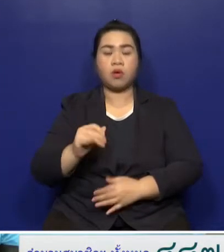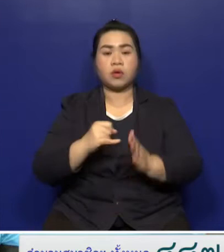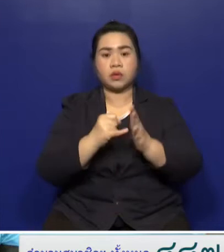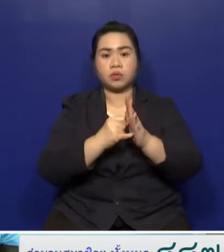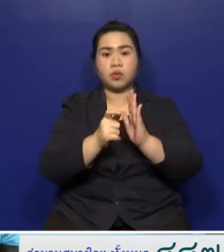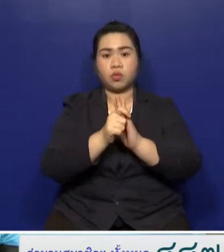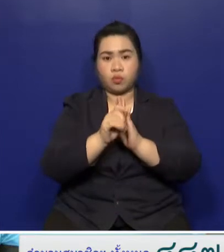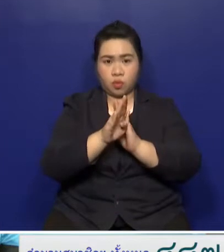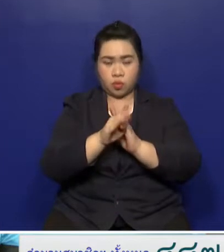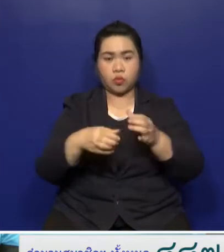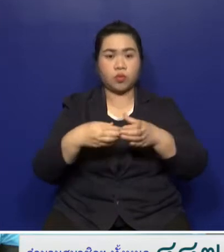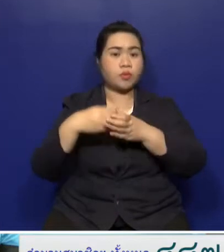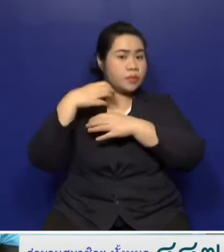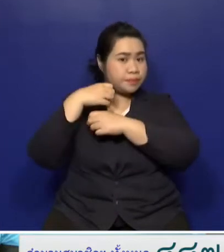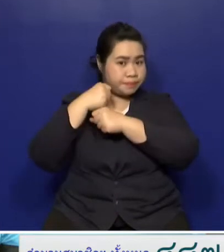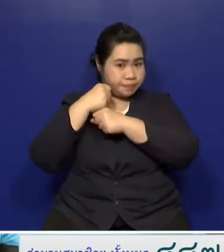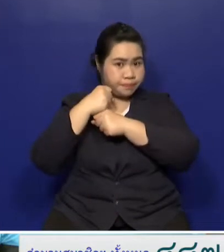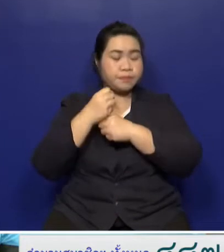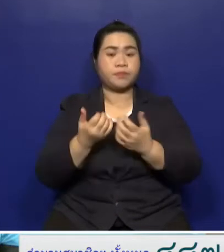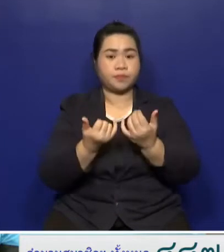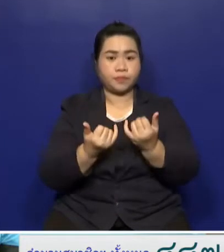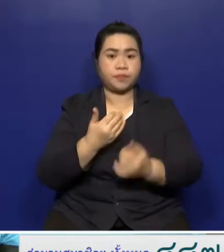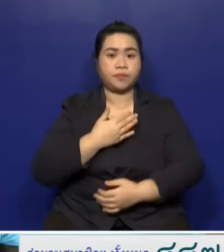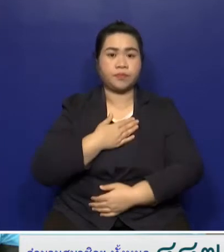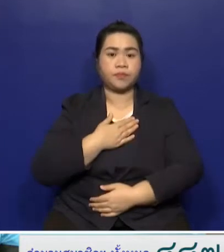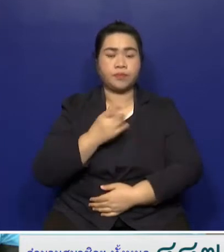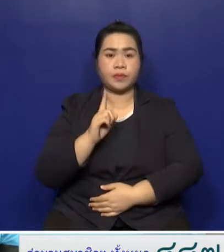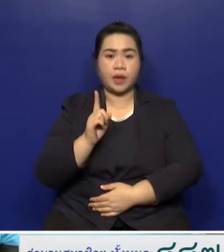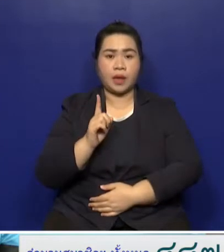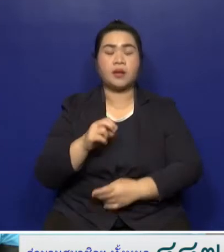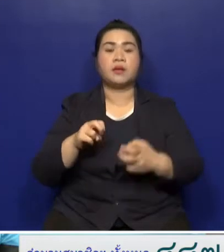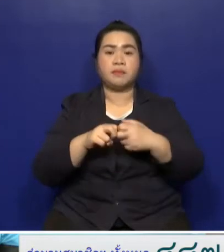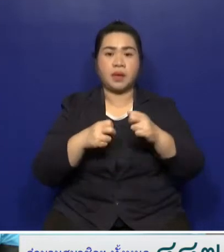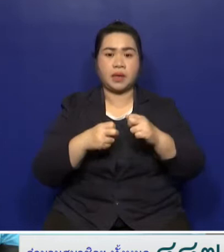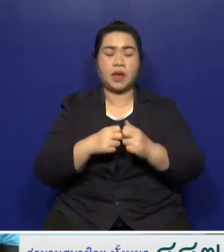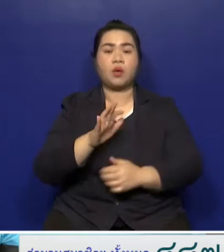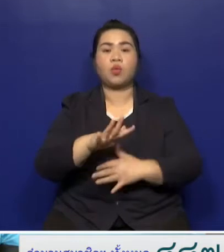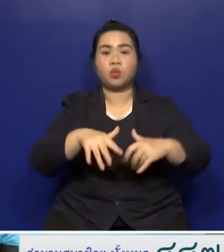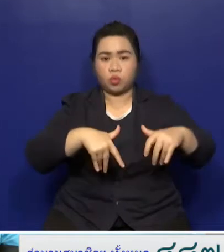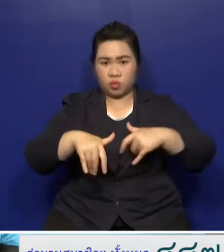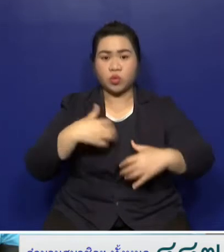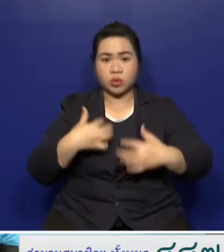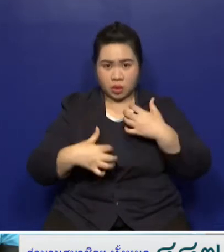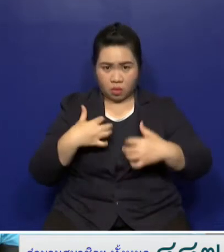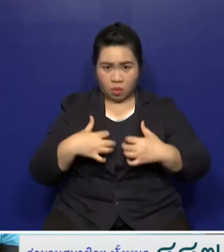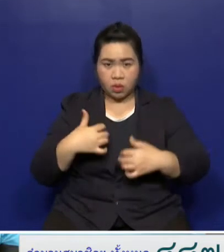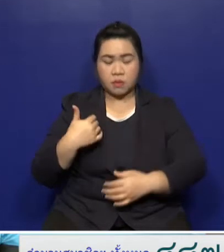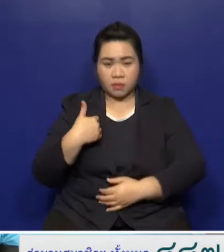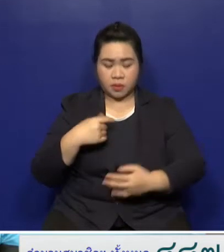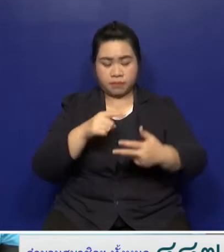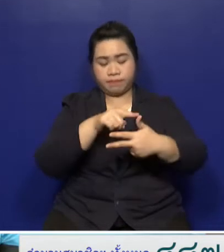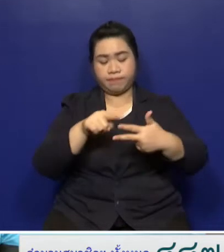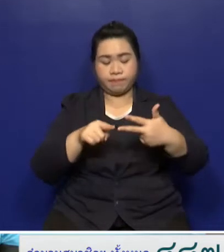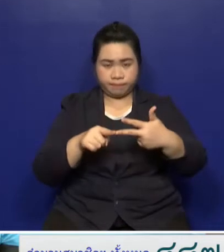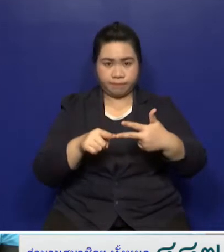ธานีพรรคประชาธิปัตย์วันนี้ผมขอหารือเรื่องปัญหาความเดือดร้อนของพี่น้องประชาชนในพื้นที่สัก3เรื่อง